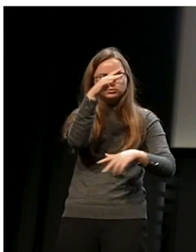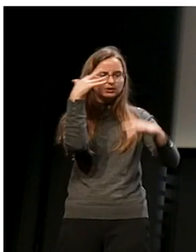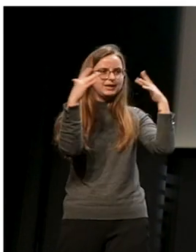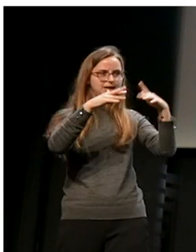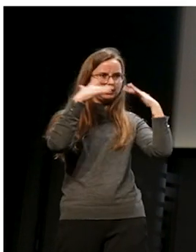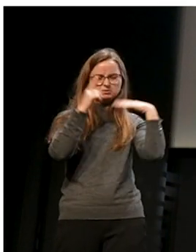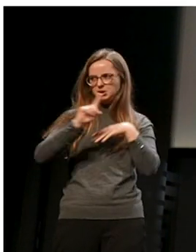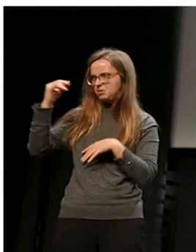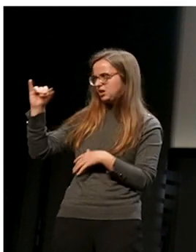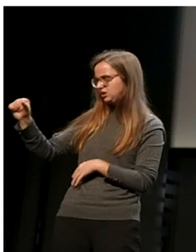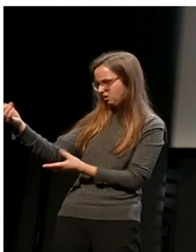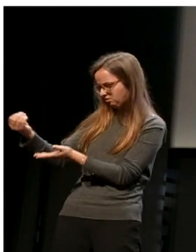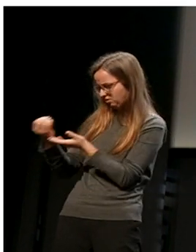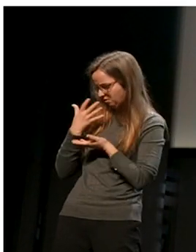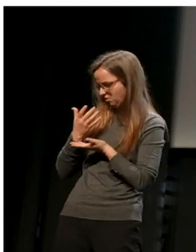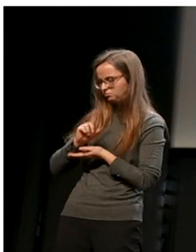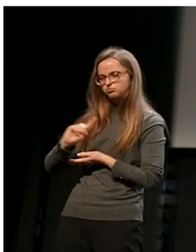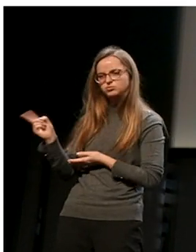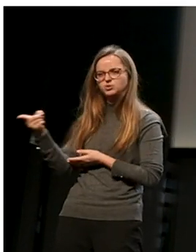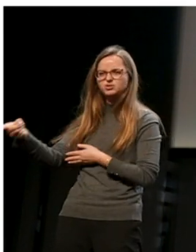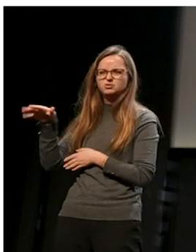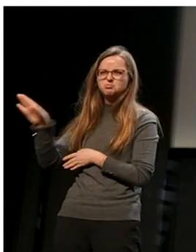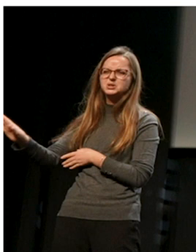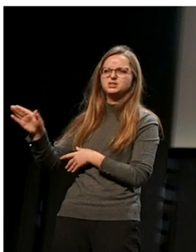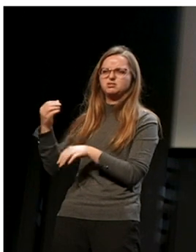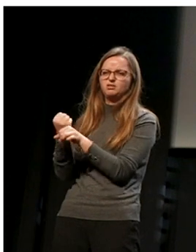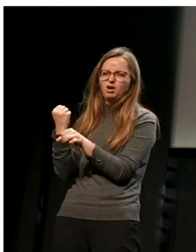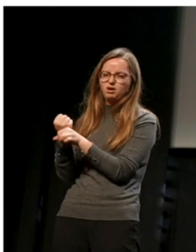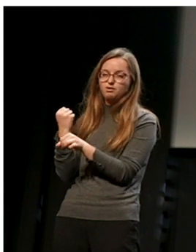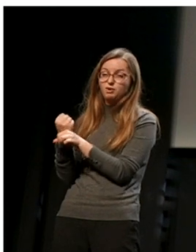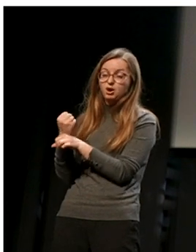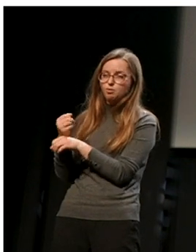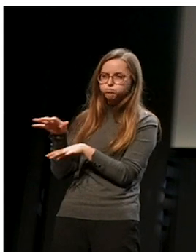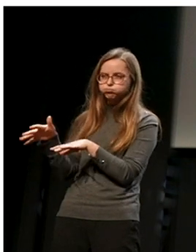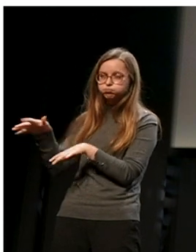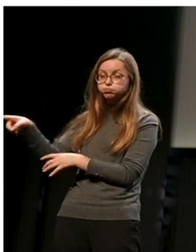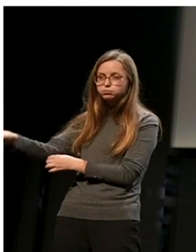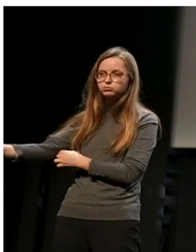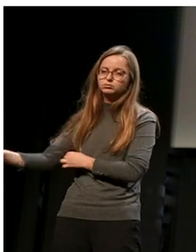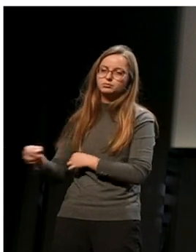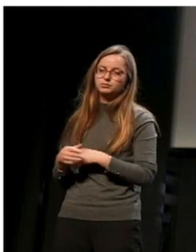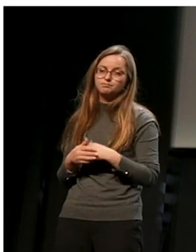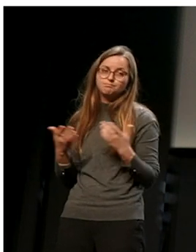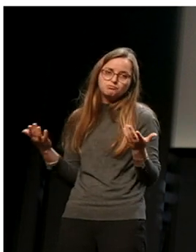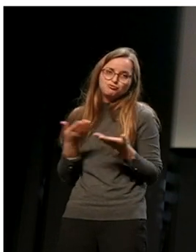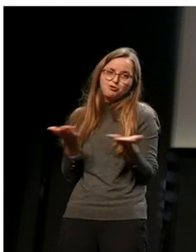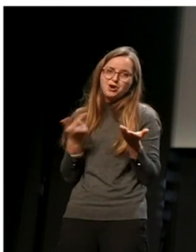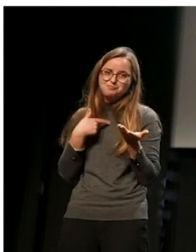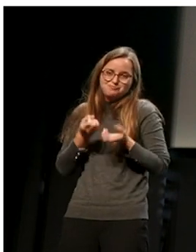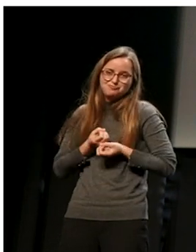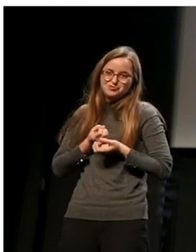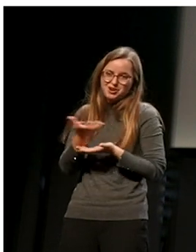que dans un travail pré-mâché. Et voilà, je suis